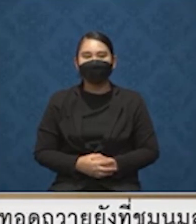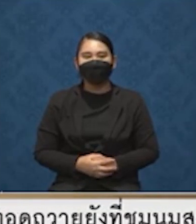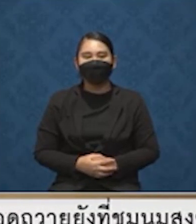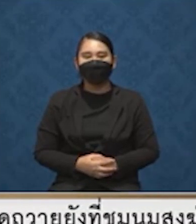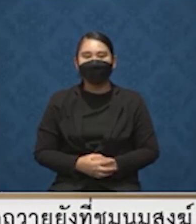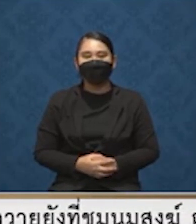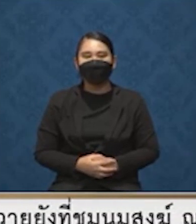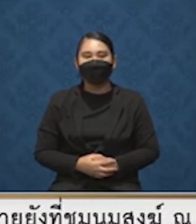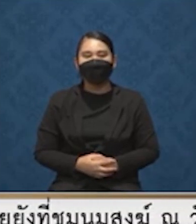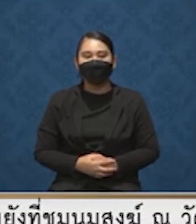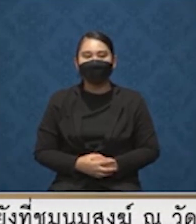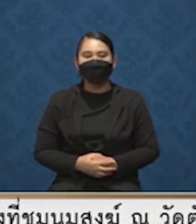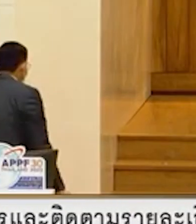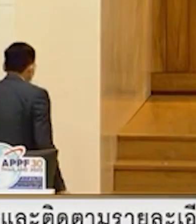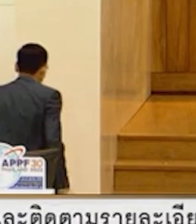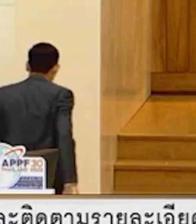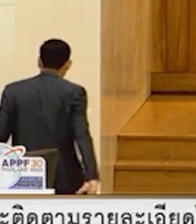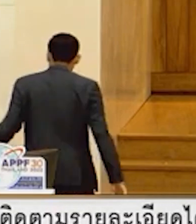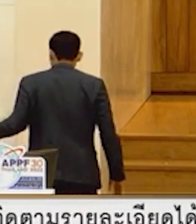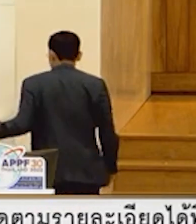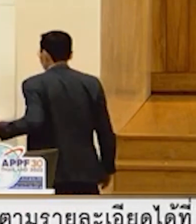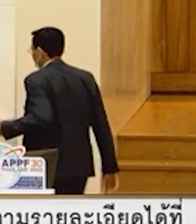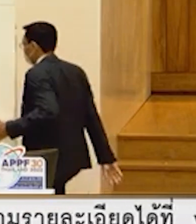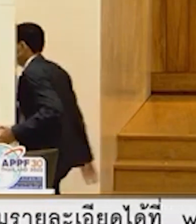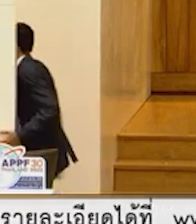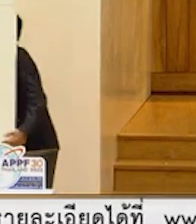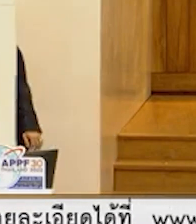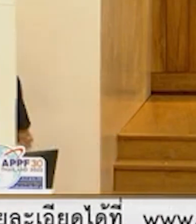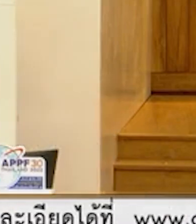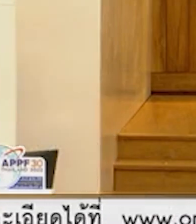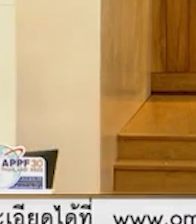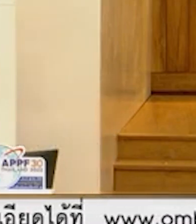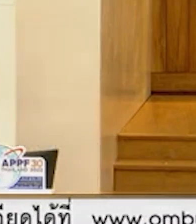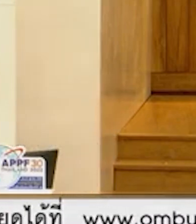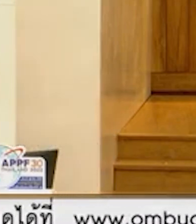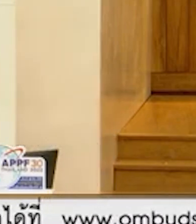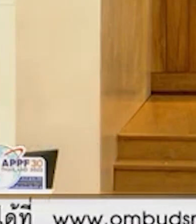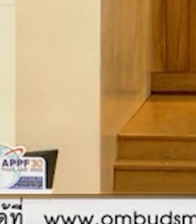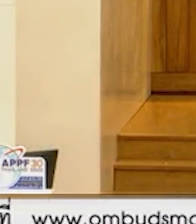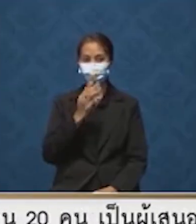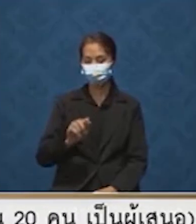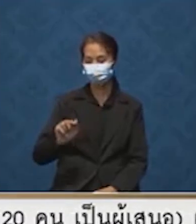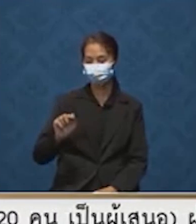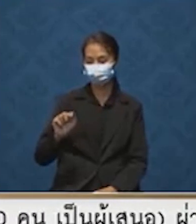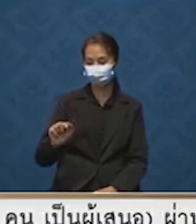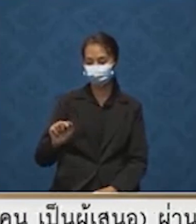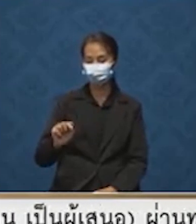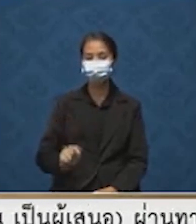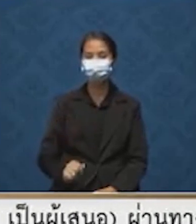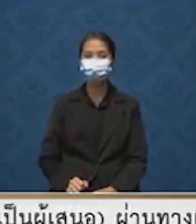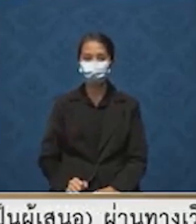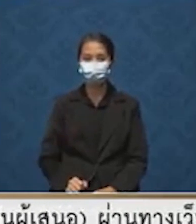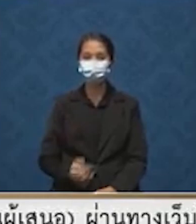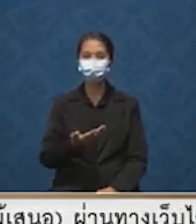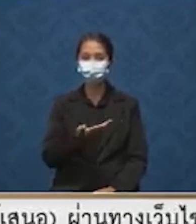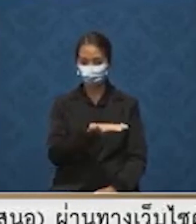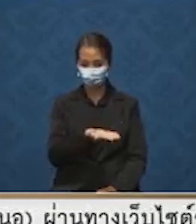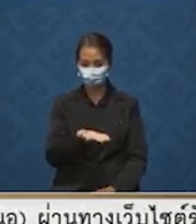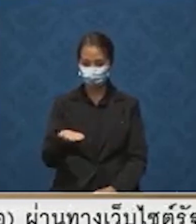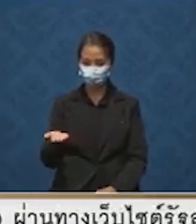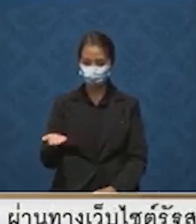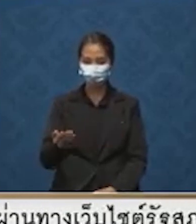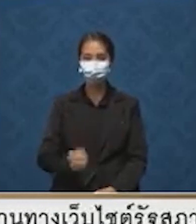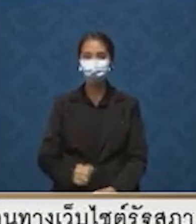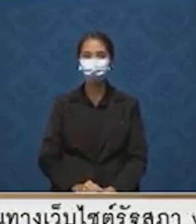การรอพิจารณาวาระที่2ว่ากันว่านี่คือกฎหมายที่สะท้อนภาพคู่ขนานไปกับการโยกย้ายพรร